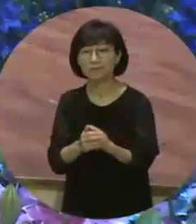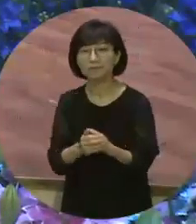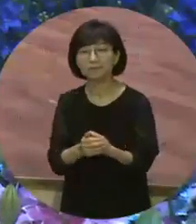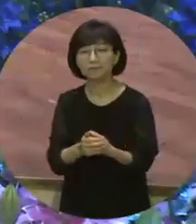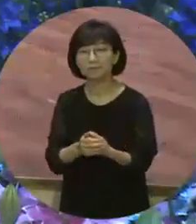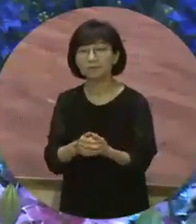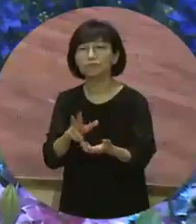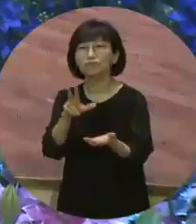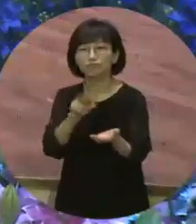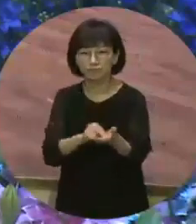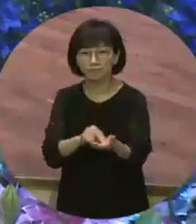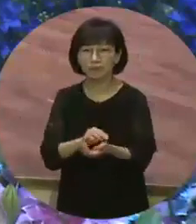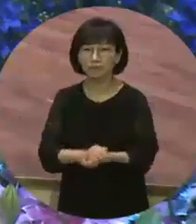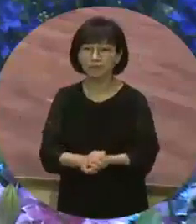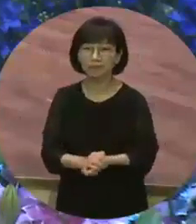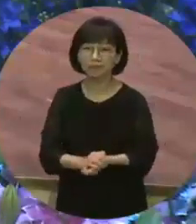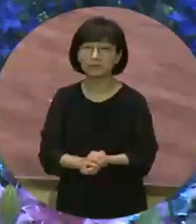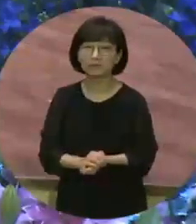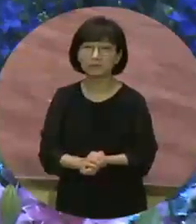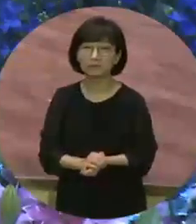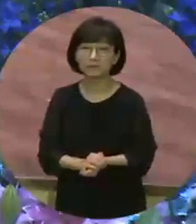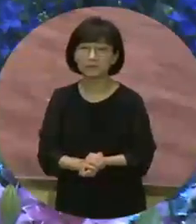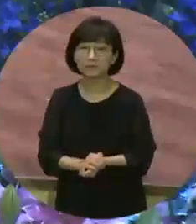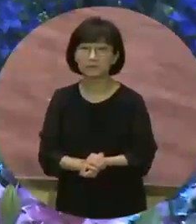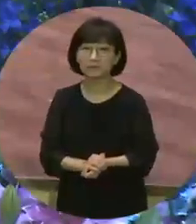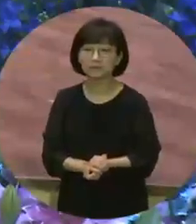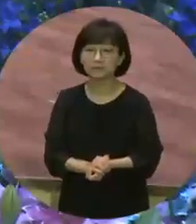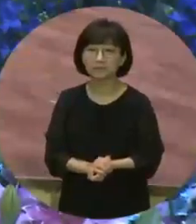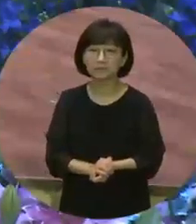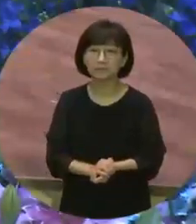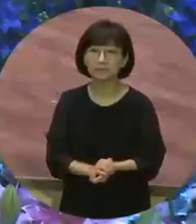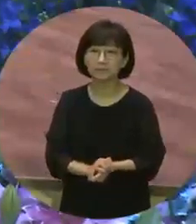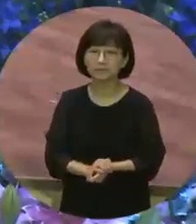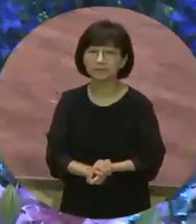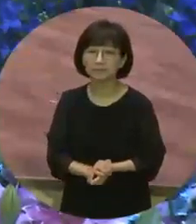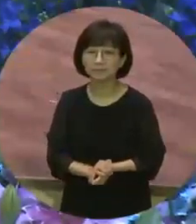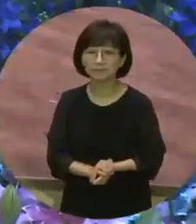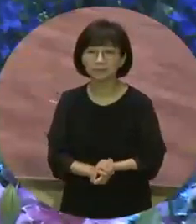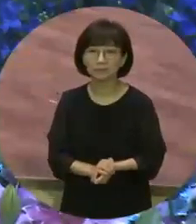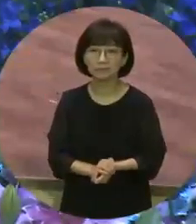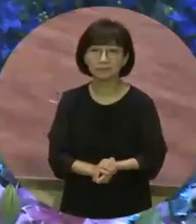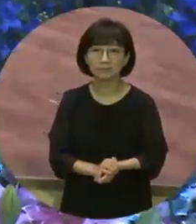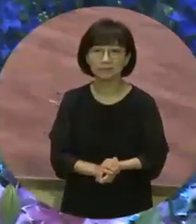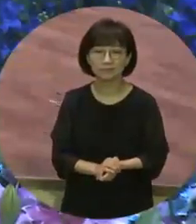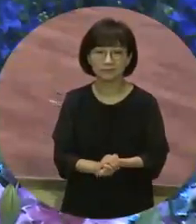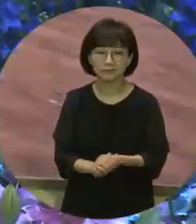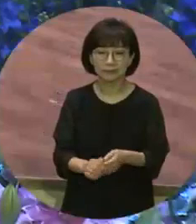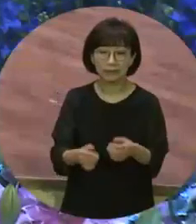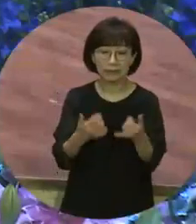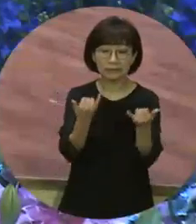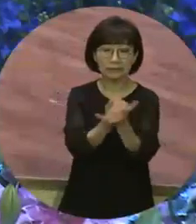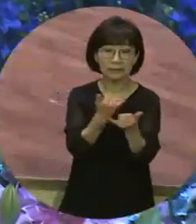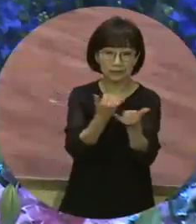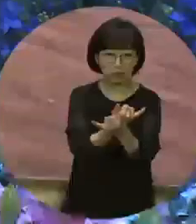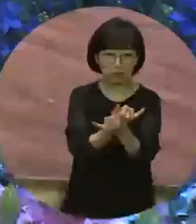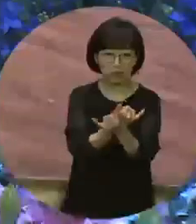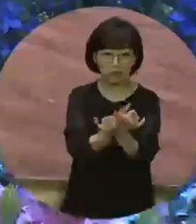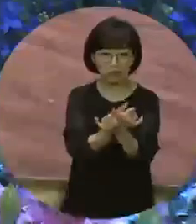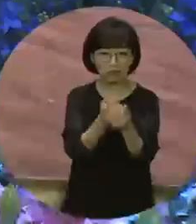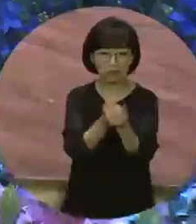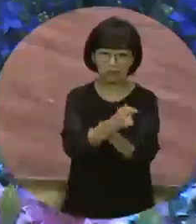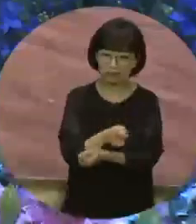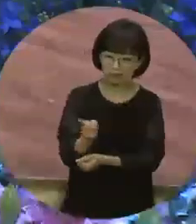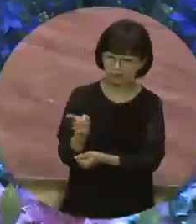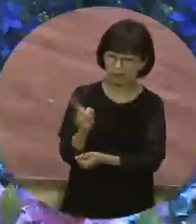그러니까 전도가 되어진다. 뭐 되죠? 이렇게 친척들 볼 때 아이고 사는 꼬라지. 뭐